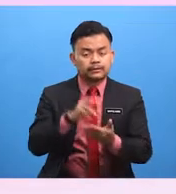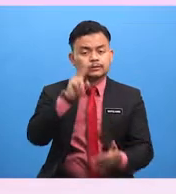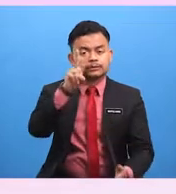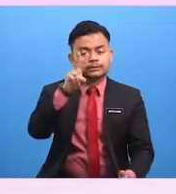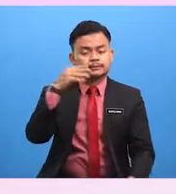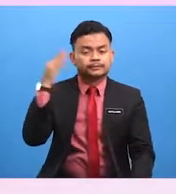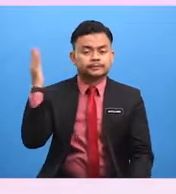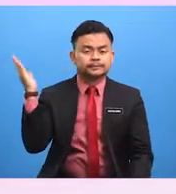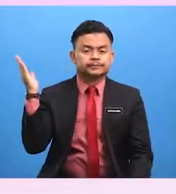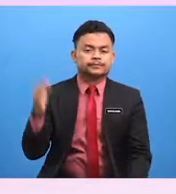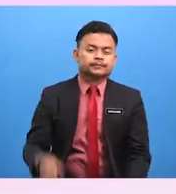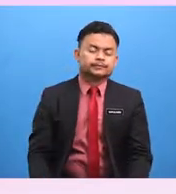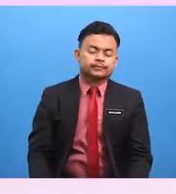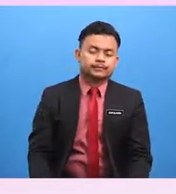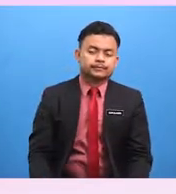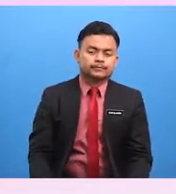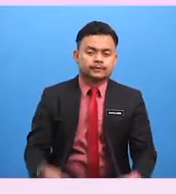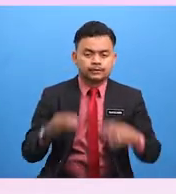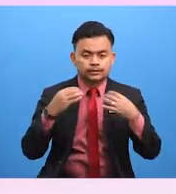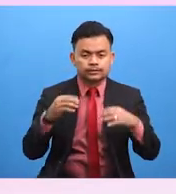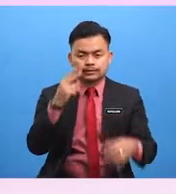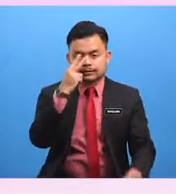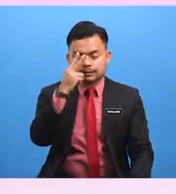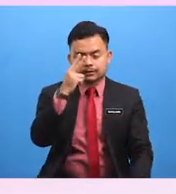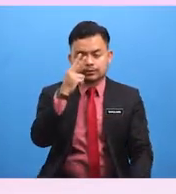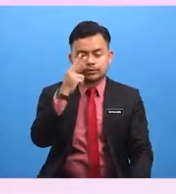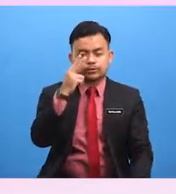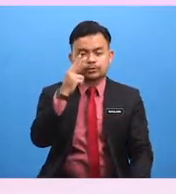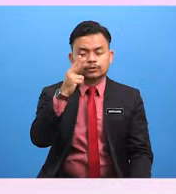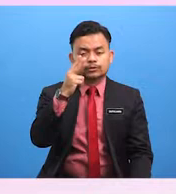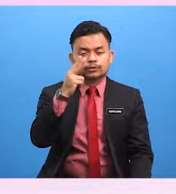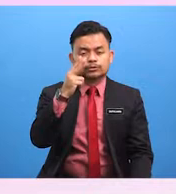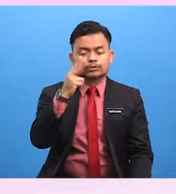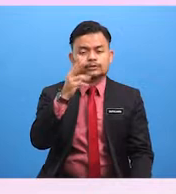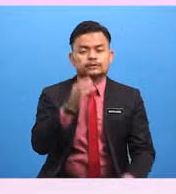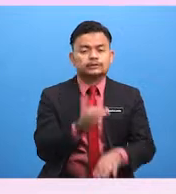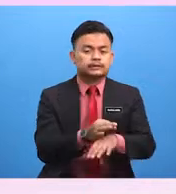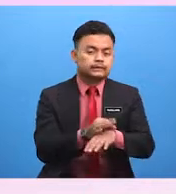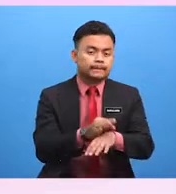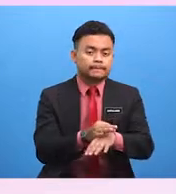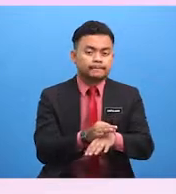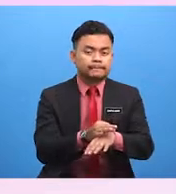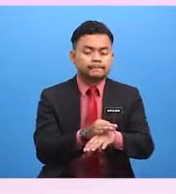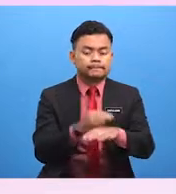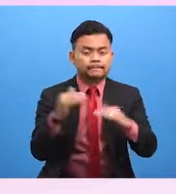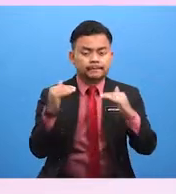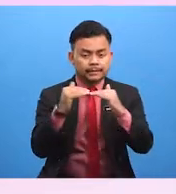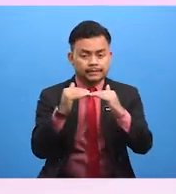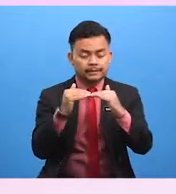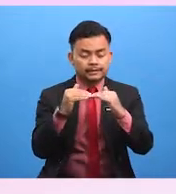Cuba murid-murid perhatikan kedua-dua jam meja yang dipaparkan di dalam gambar